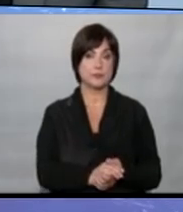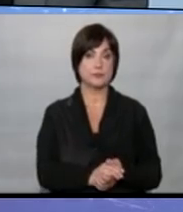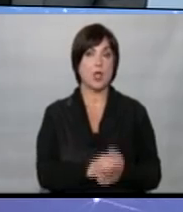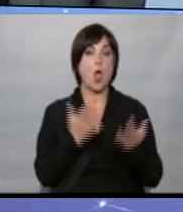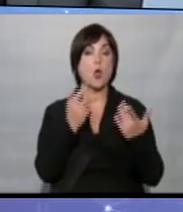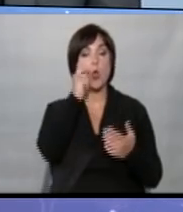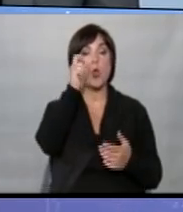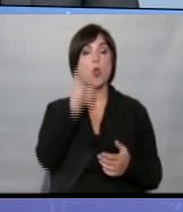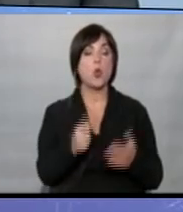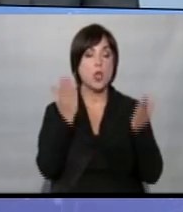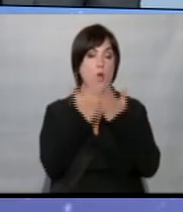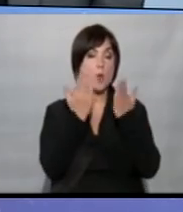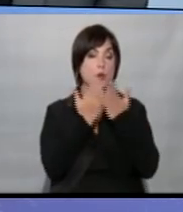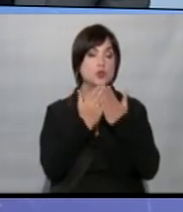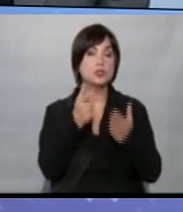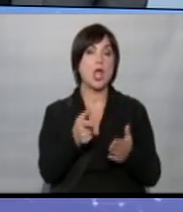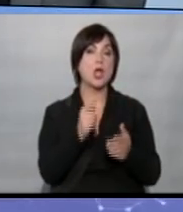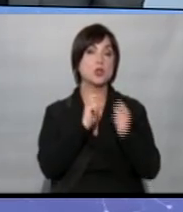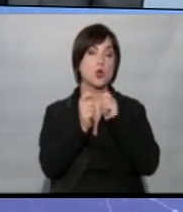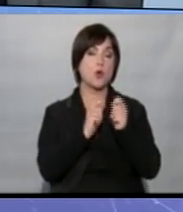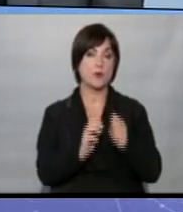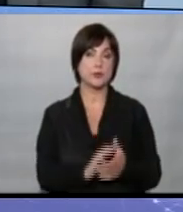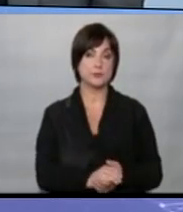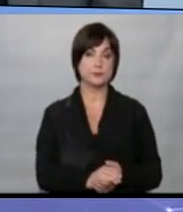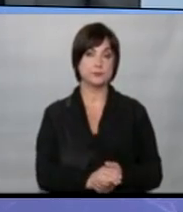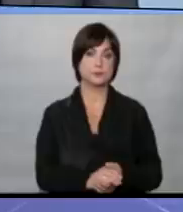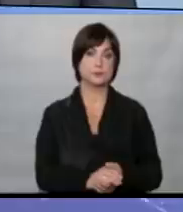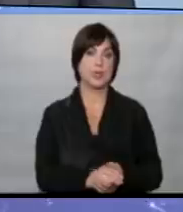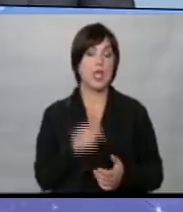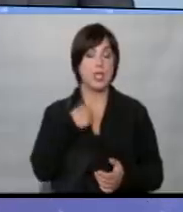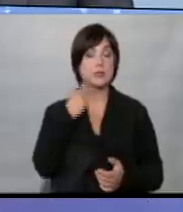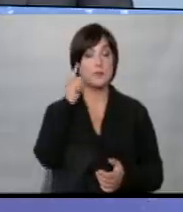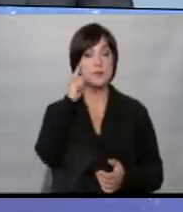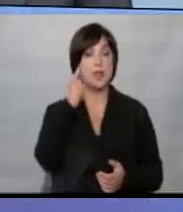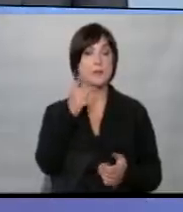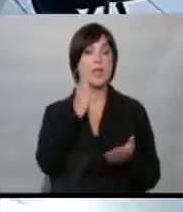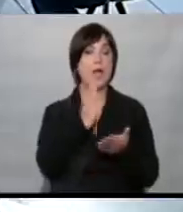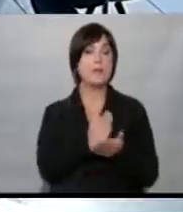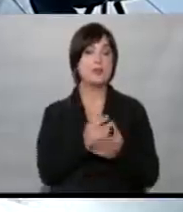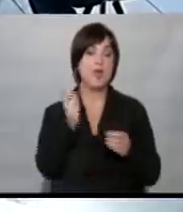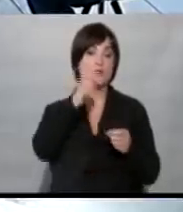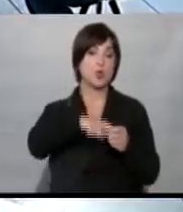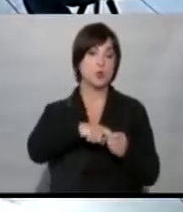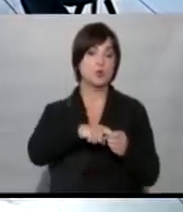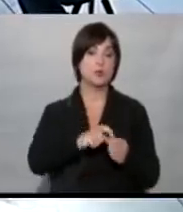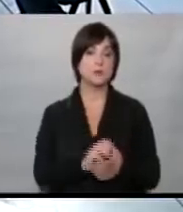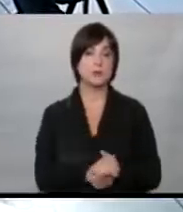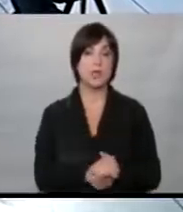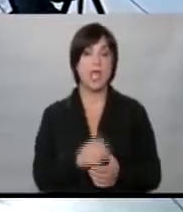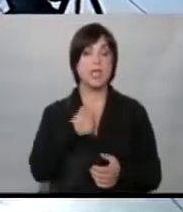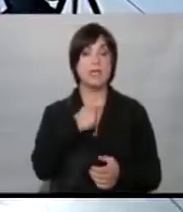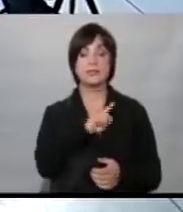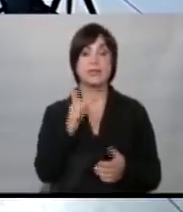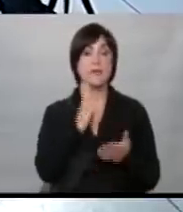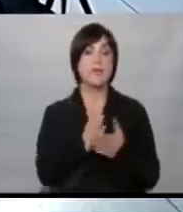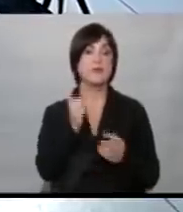колку луѓе го прочитаа, сокриен. Барджиева, вас да ве вклучам за ова, бидејќи мислам дека бевте вклучени во... Јас не бев вклучена, меѓутоа...